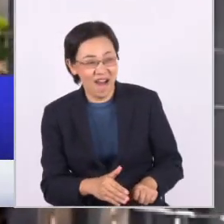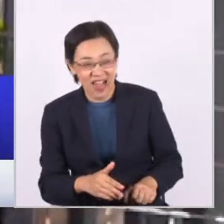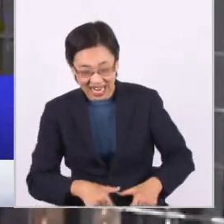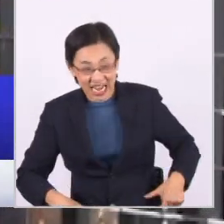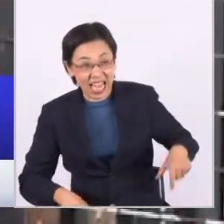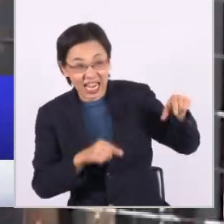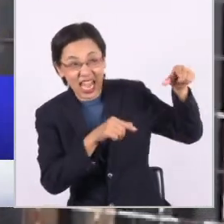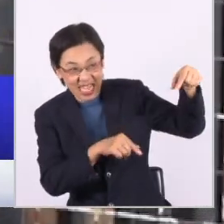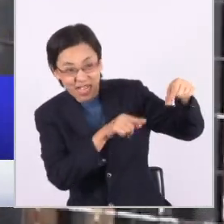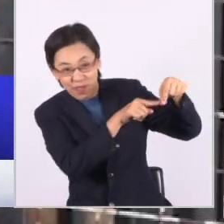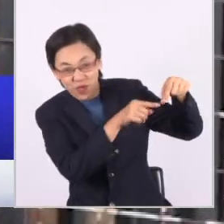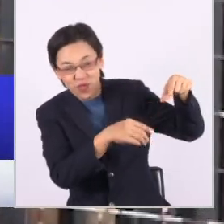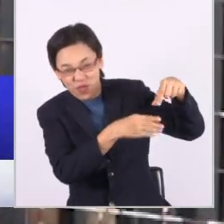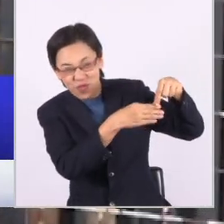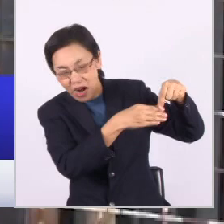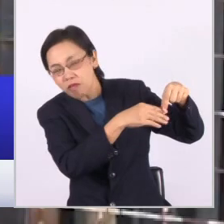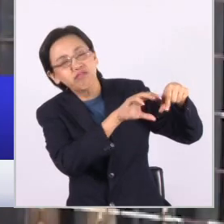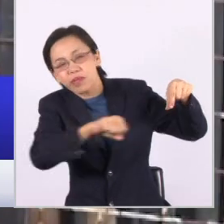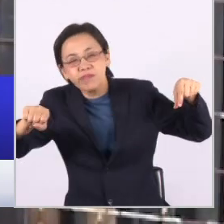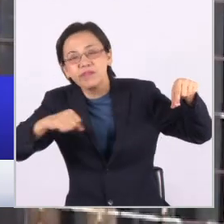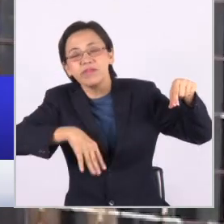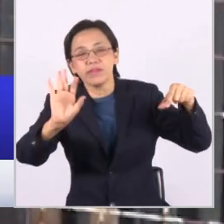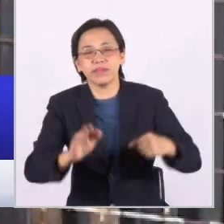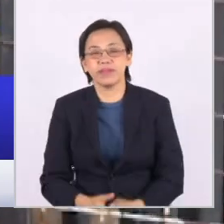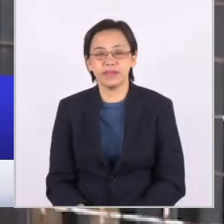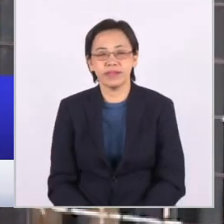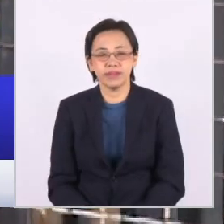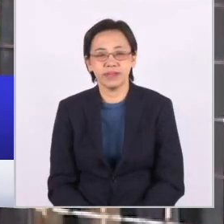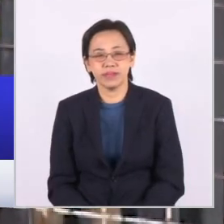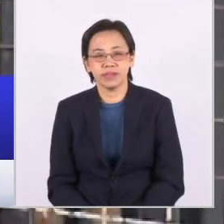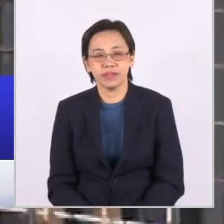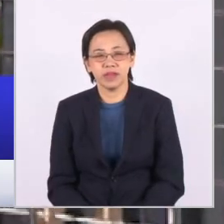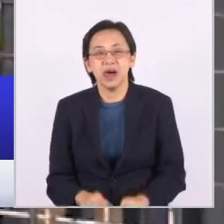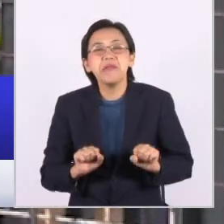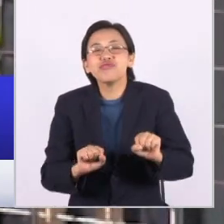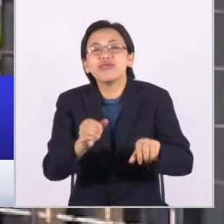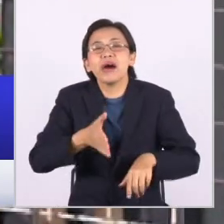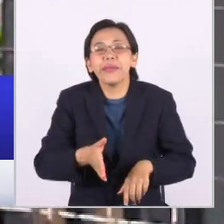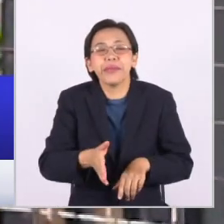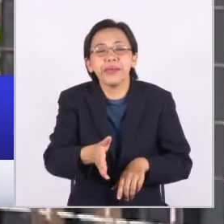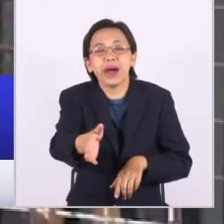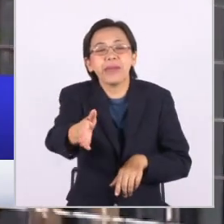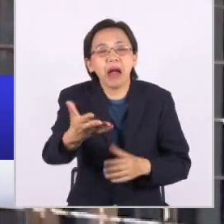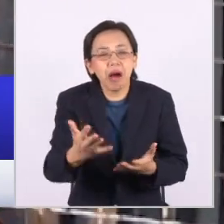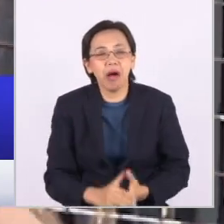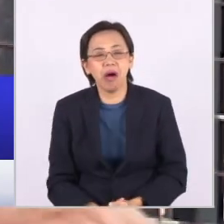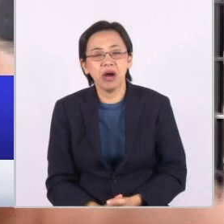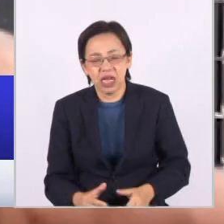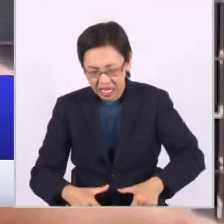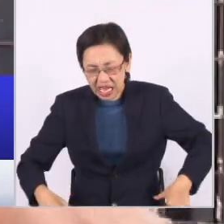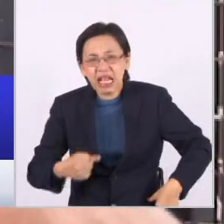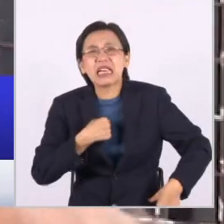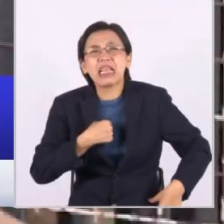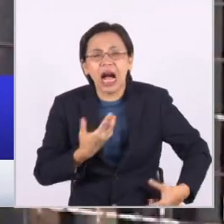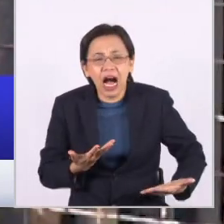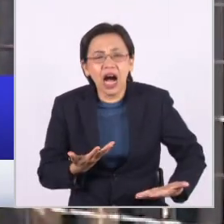ฉันก็เดินลุกออกมาพอดีตรงนู้นเขาก็ยืนอยู่ตรงนู้นฉันก็บอกดูดิมันมาเอากางเกงในเห็นหน้